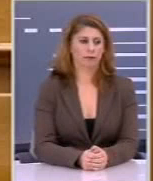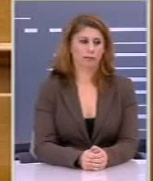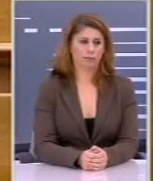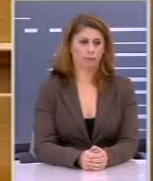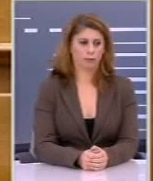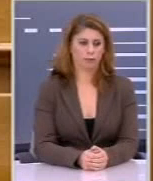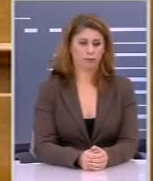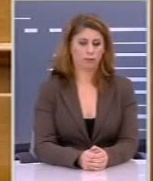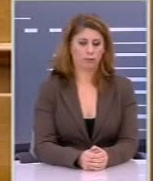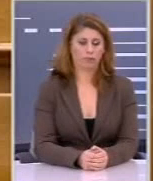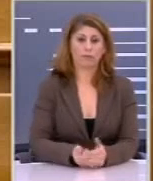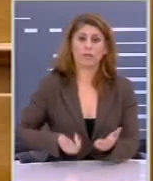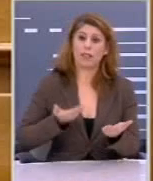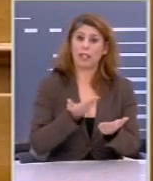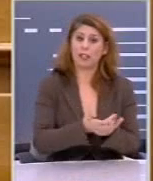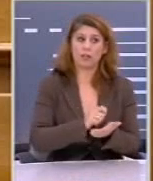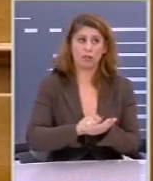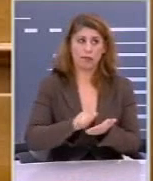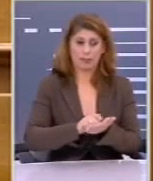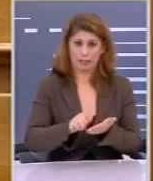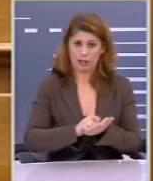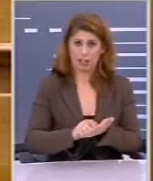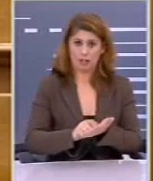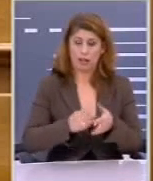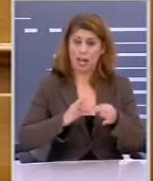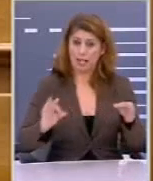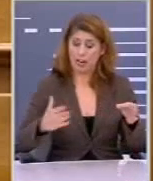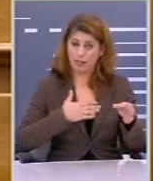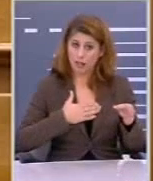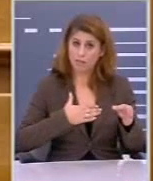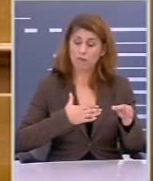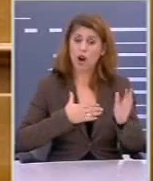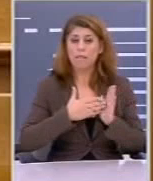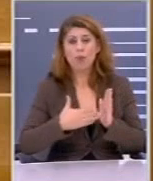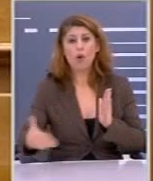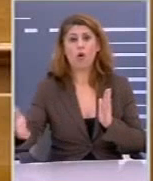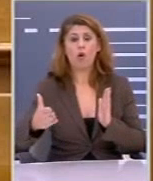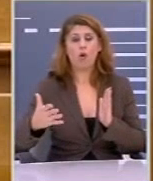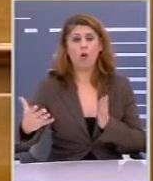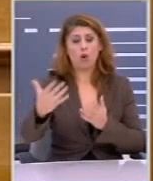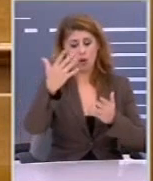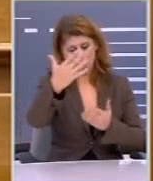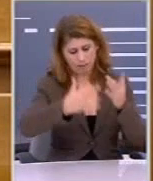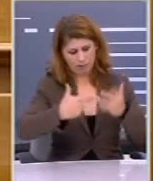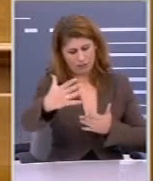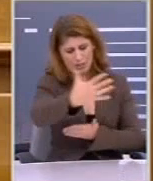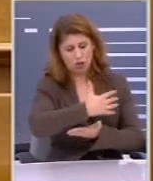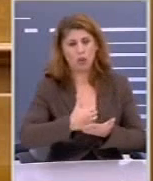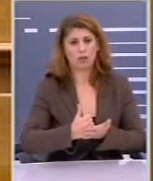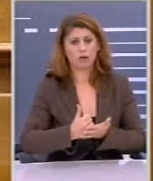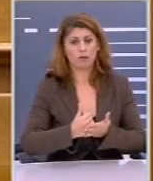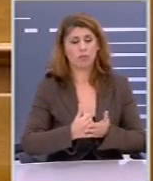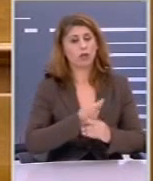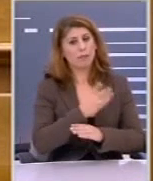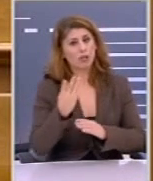Θα καταθέσω στα πρακτικά ανάλυση δική μου από όλους τους συλλογισμούς των δύο μεγάλων κομμάτων για το ΠΑΣΟΚ και τη